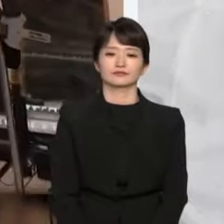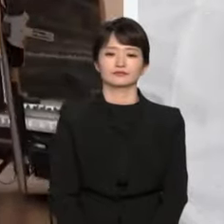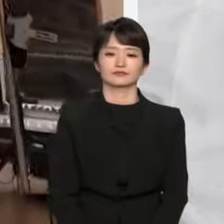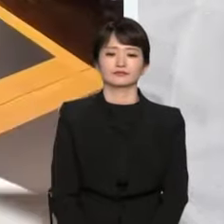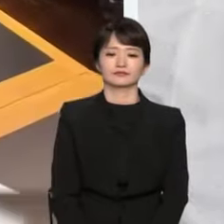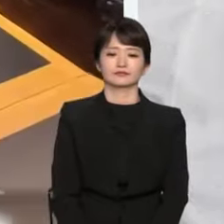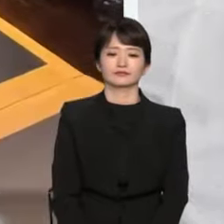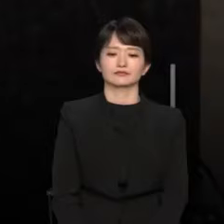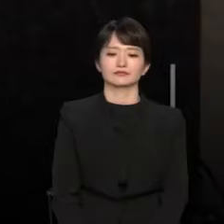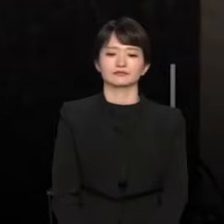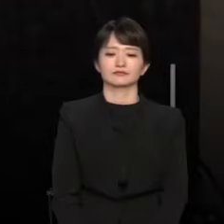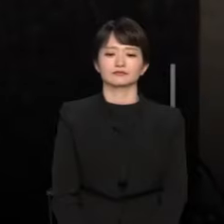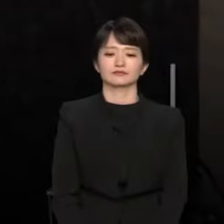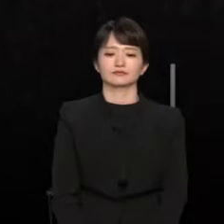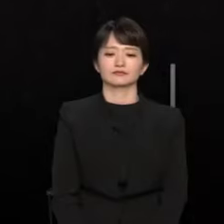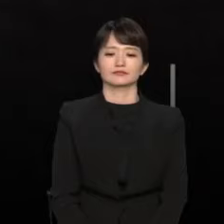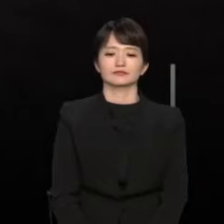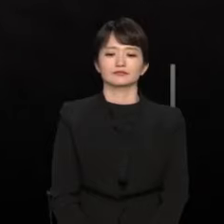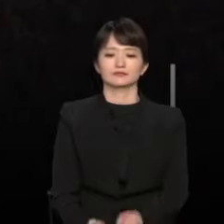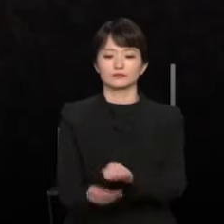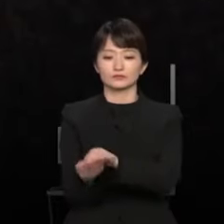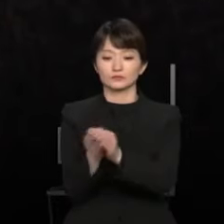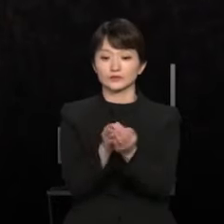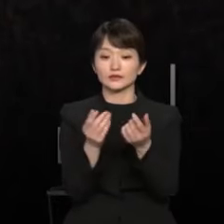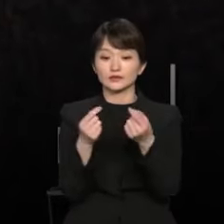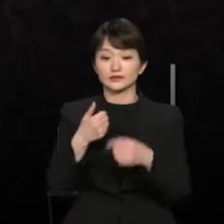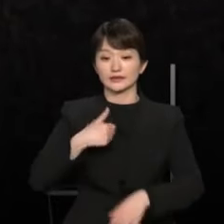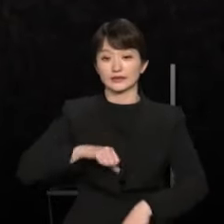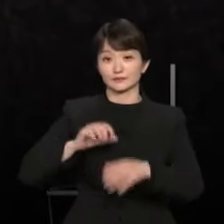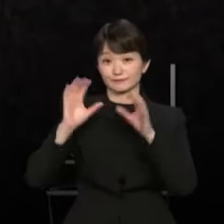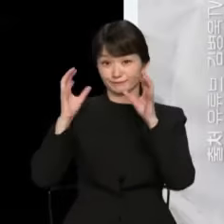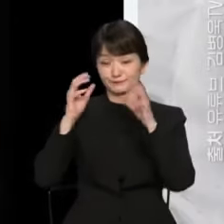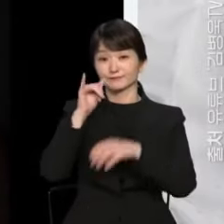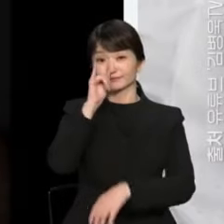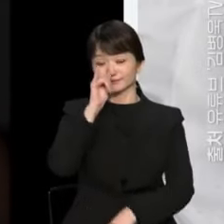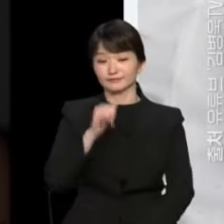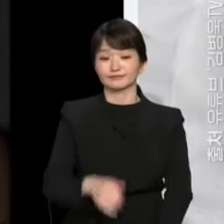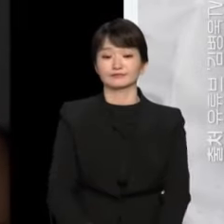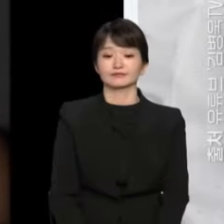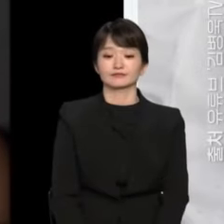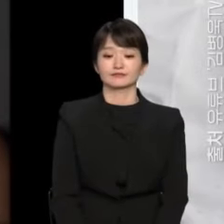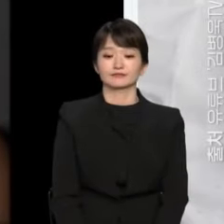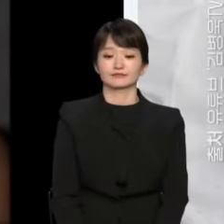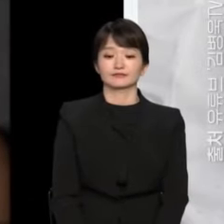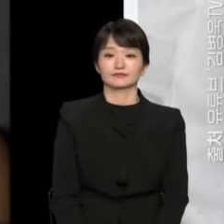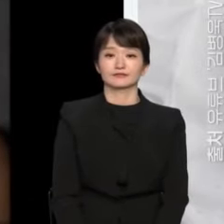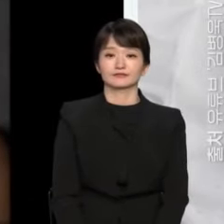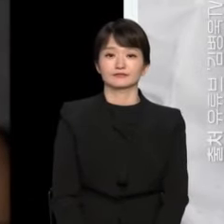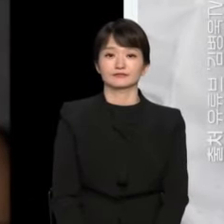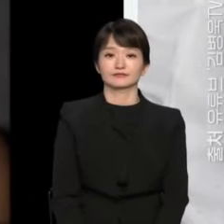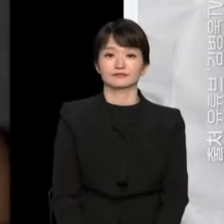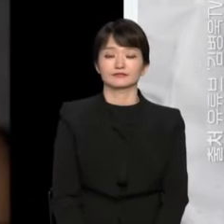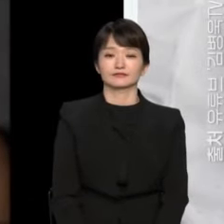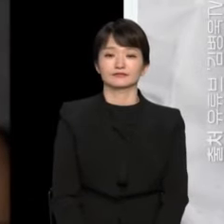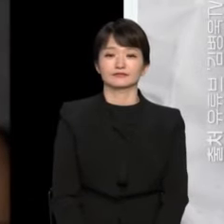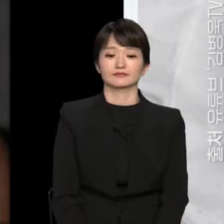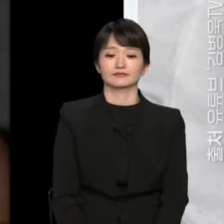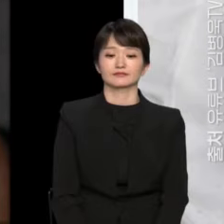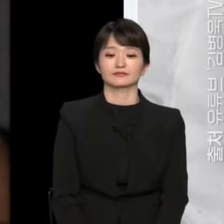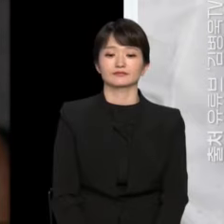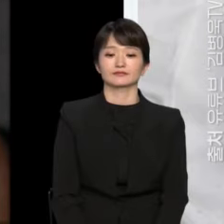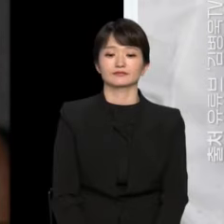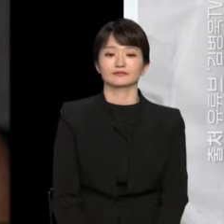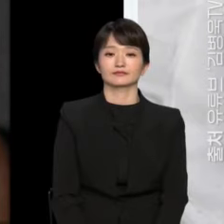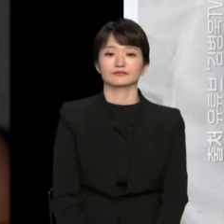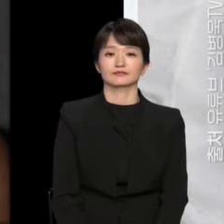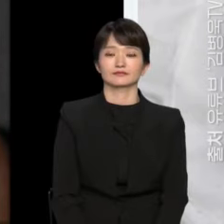찐찐찐찐찐이야 붕어빵 같은 아들이 응원하기도 합니다. 사랑하는 아버지 끝까지 힘내서 달리십시오.